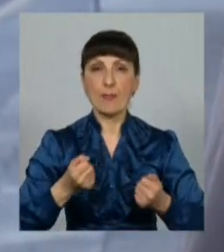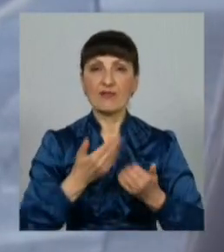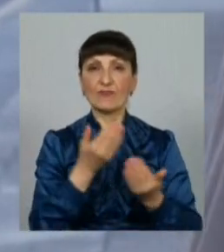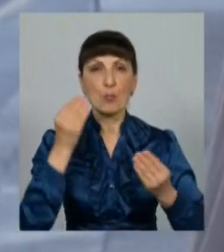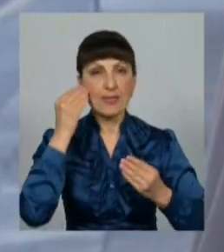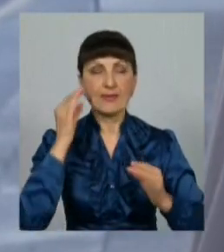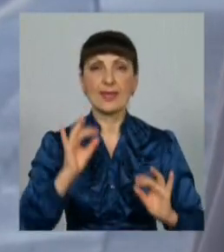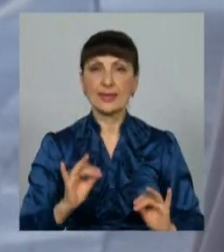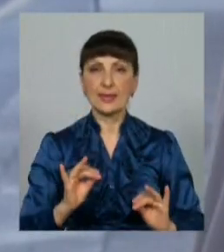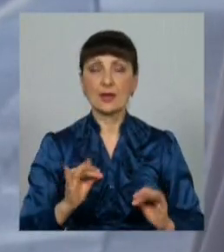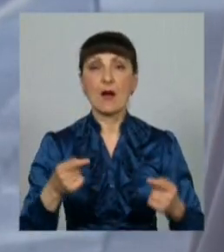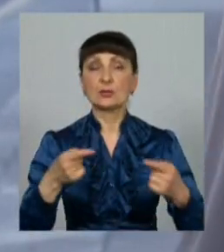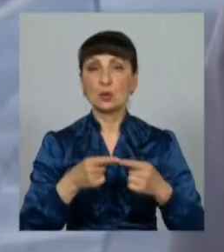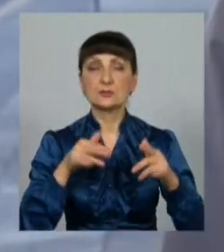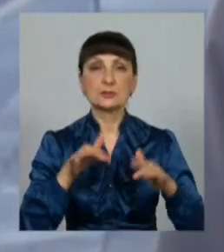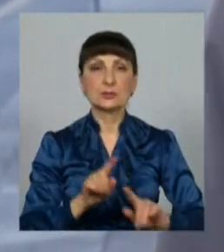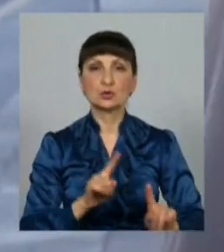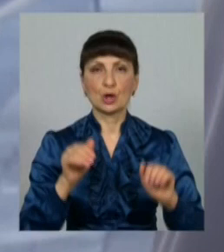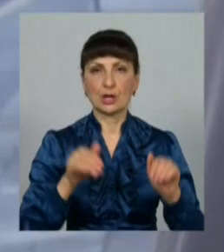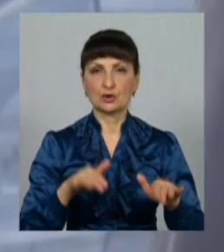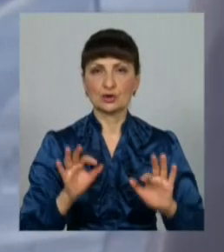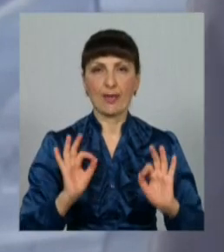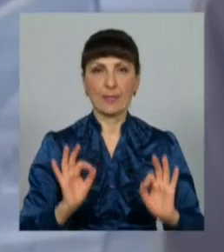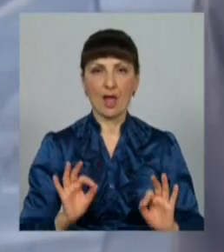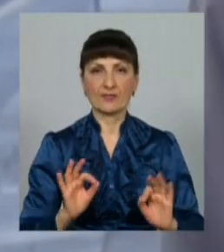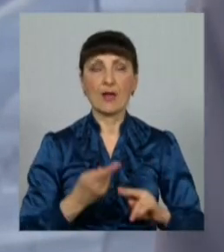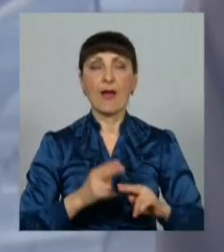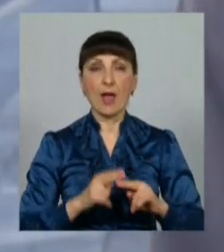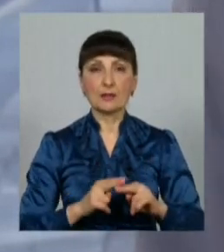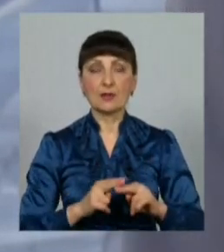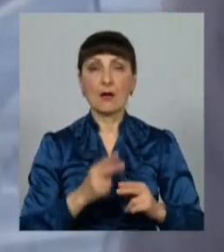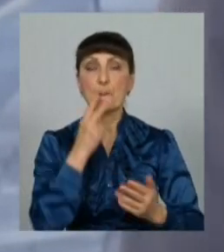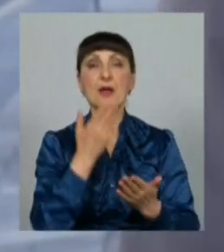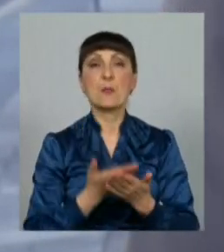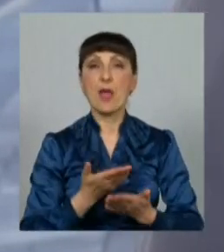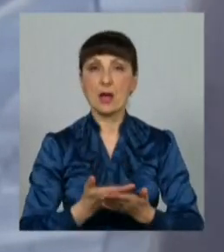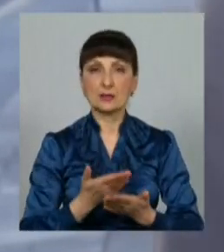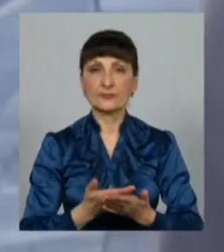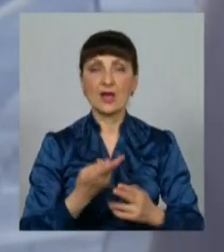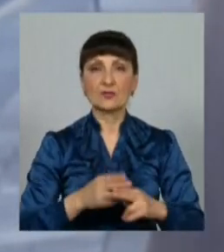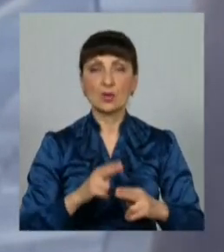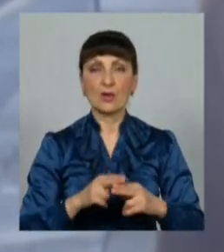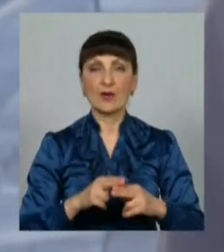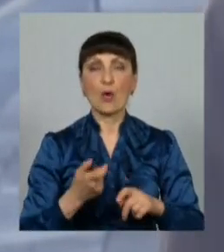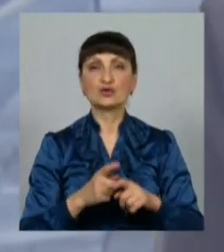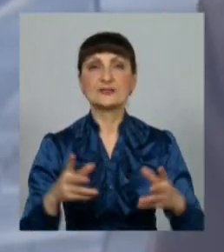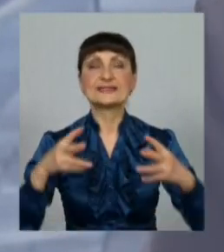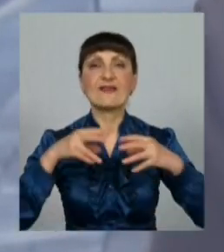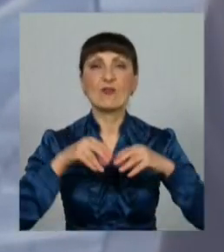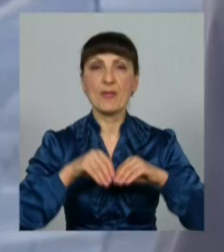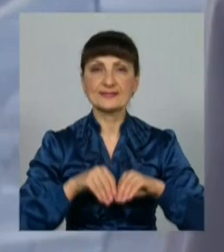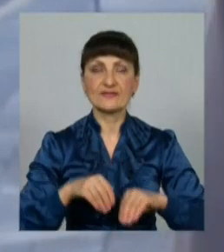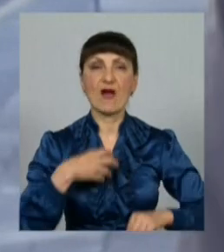какие-то определенные конструктивные решения то есть это как раз таки пример такого конструктивного совместного